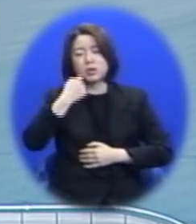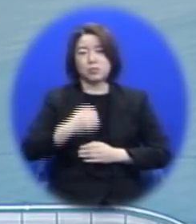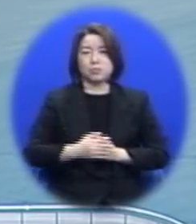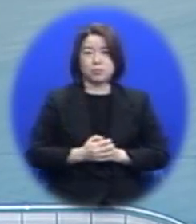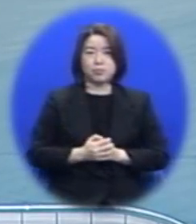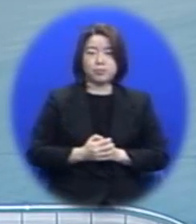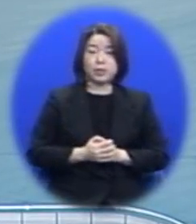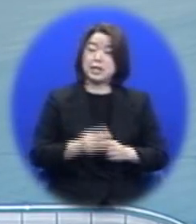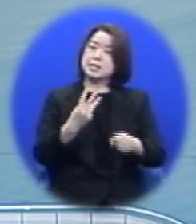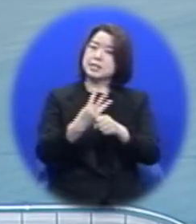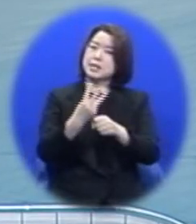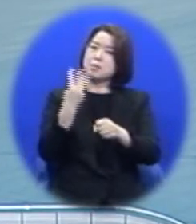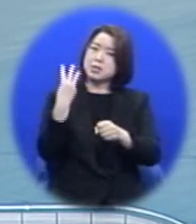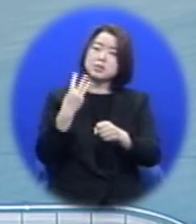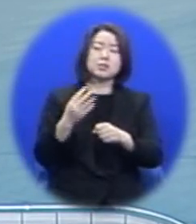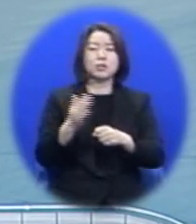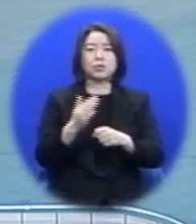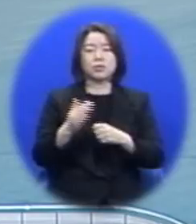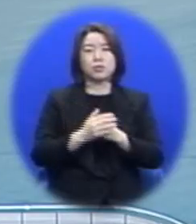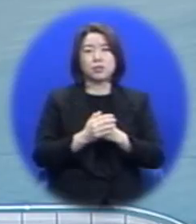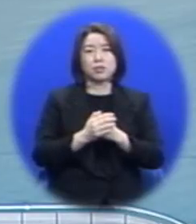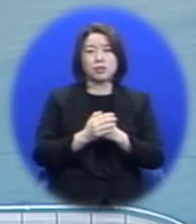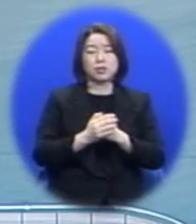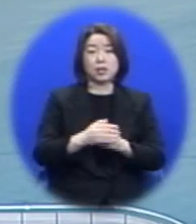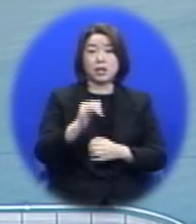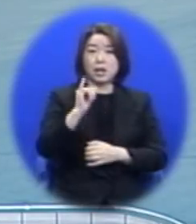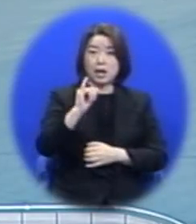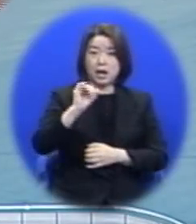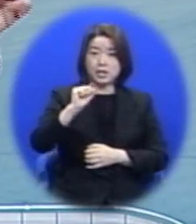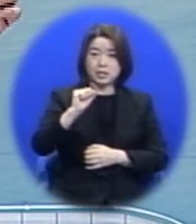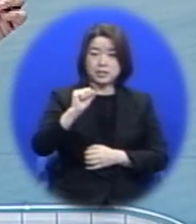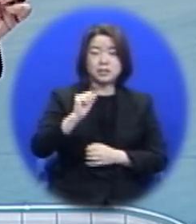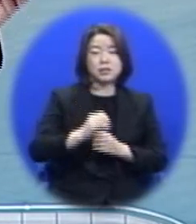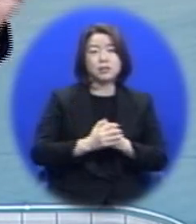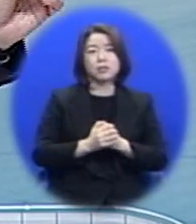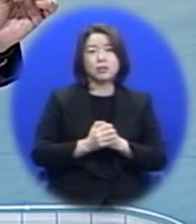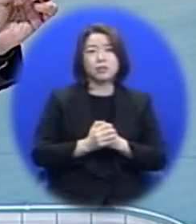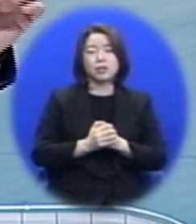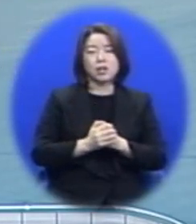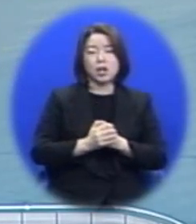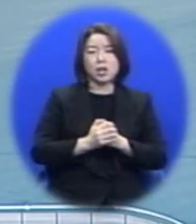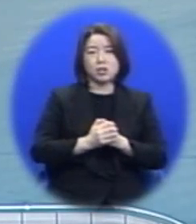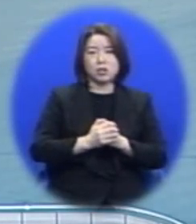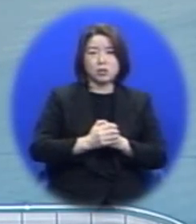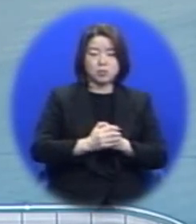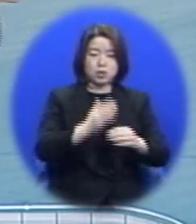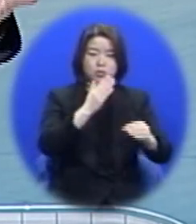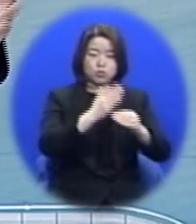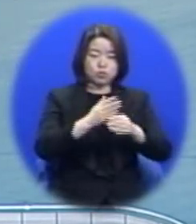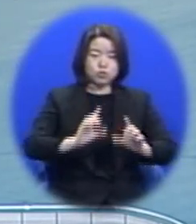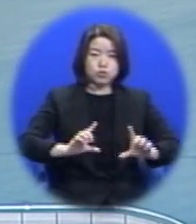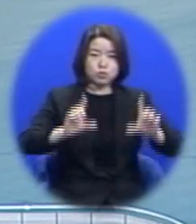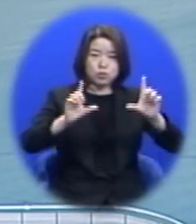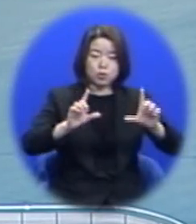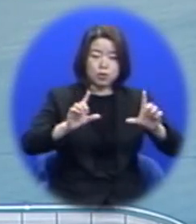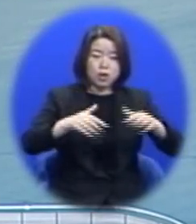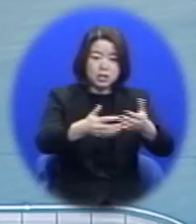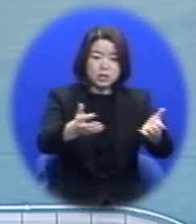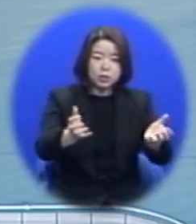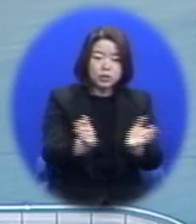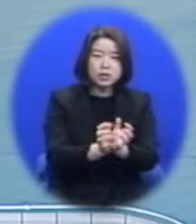곳입니다. 3년 전입니다. IS에 의해서 중동에 있는 어느 나라가 완전히 내전에